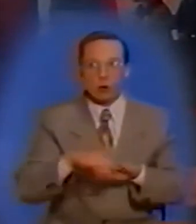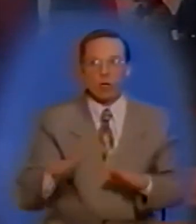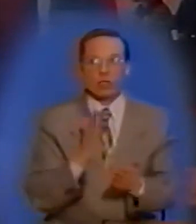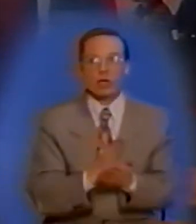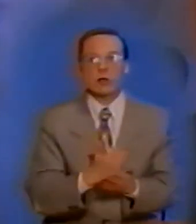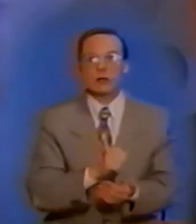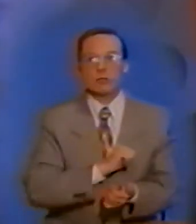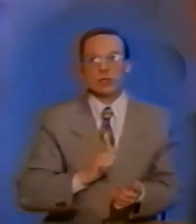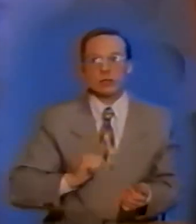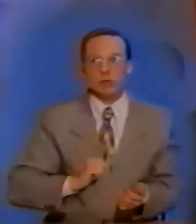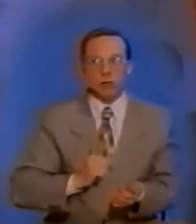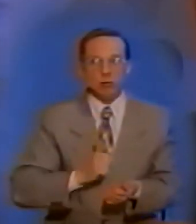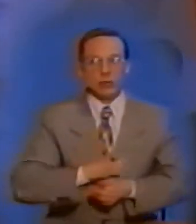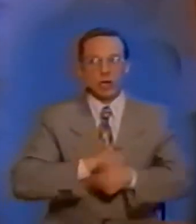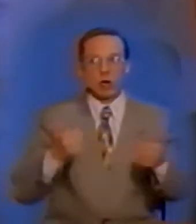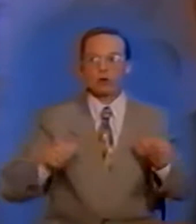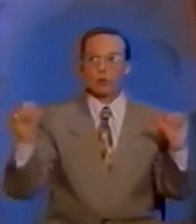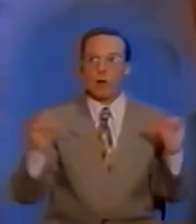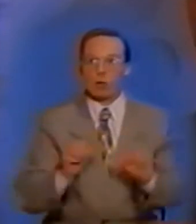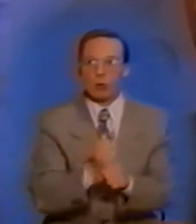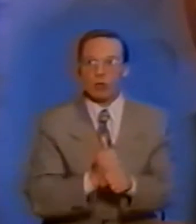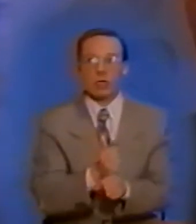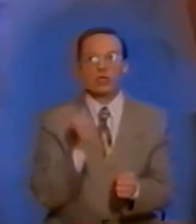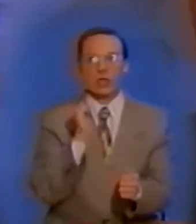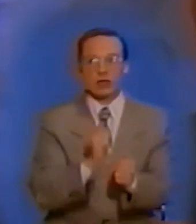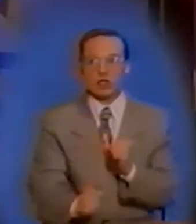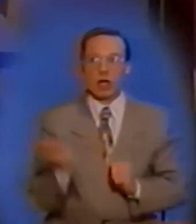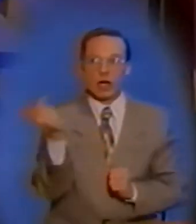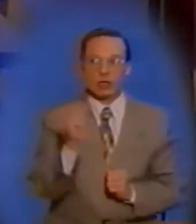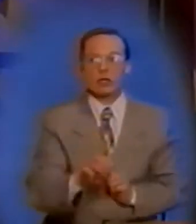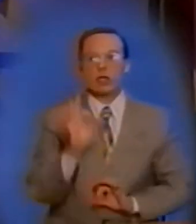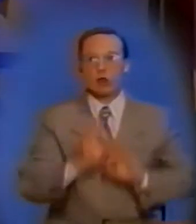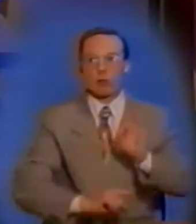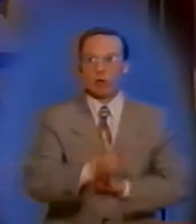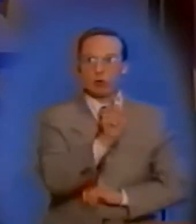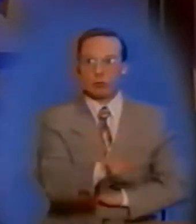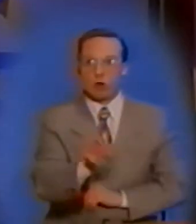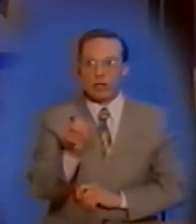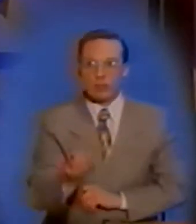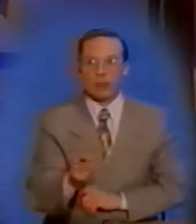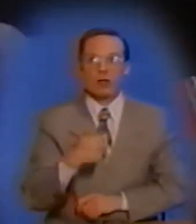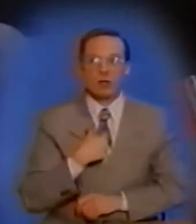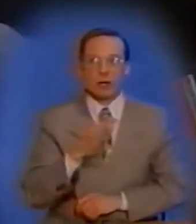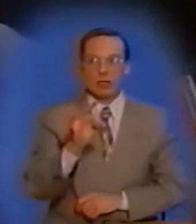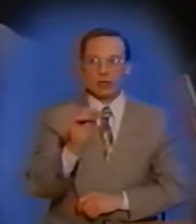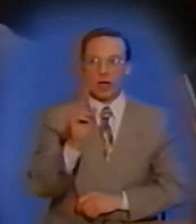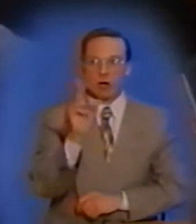barų. Ta prasme, ten gali ir kad ten dažnai ateina ir heteroseksualų žmonės. Man teko